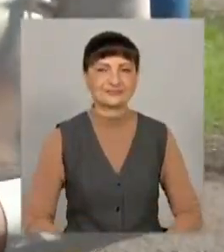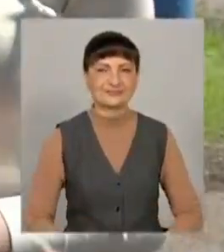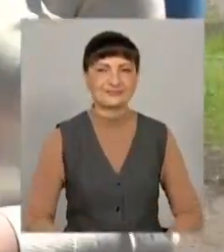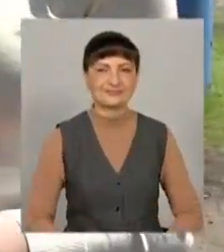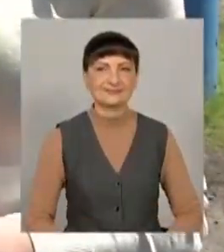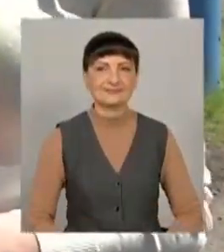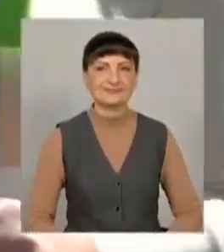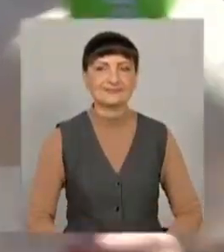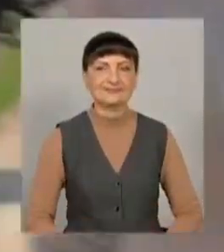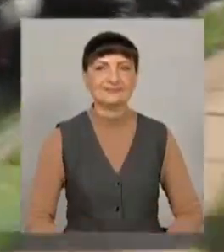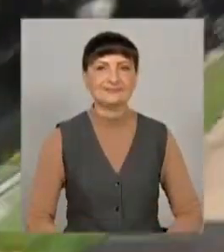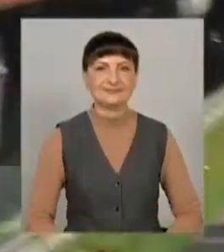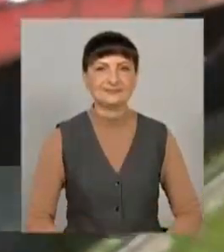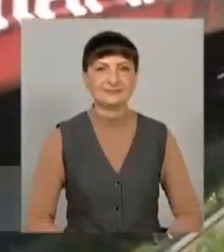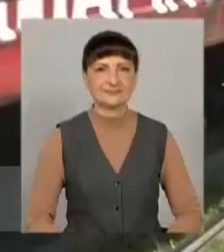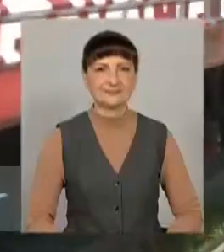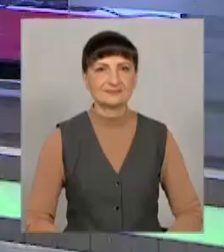Якупов, телеканал «Алматы».